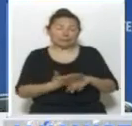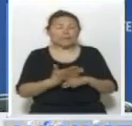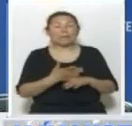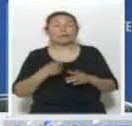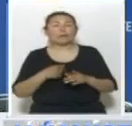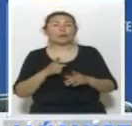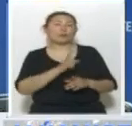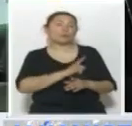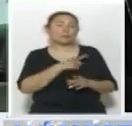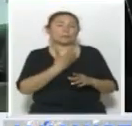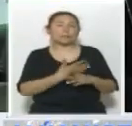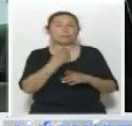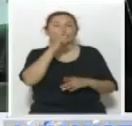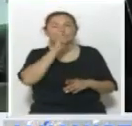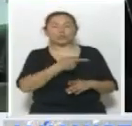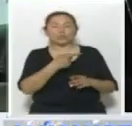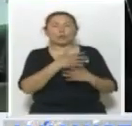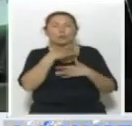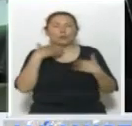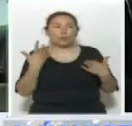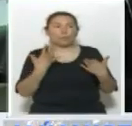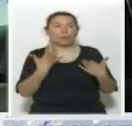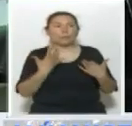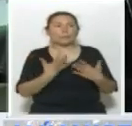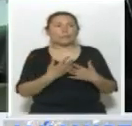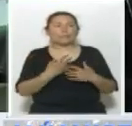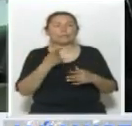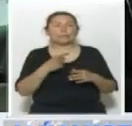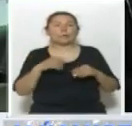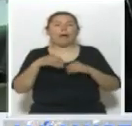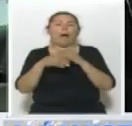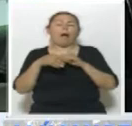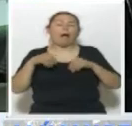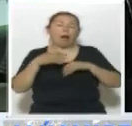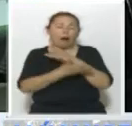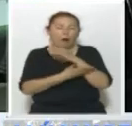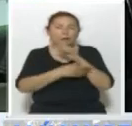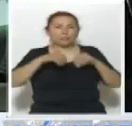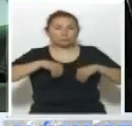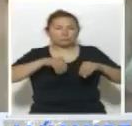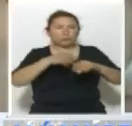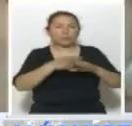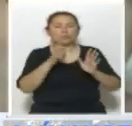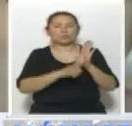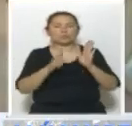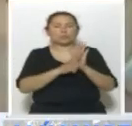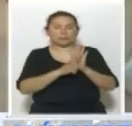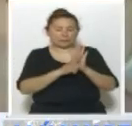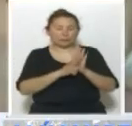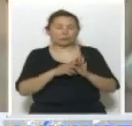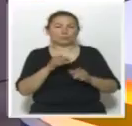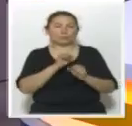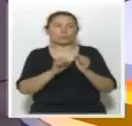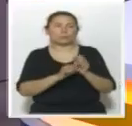өсімдіктерді күтіп ұстауға, бір жылдық және көп жылдық гүл егіп ағаш отырғызуға жұмсалады. Бұл жұмысты атқаруға 70 жұмысшы тартылады.